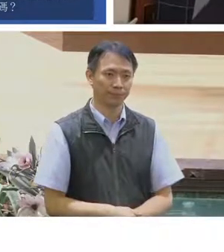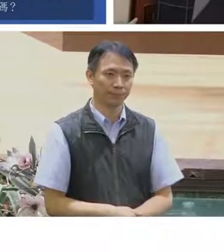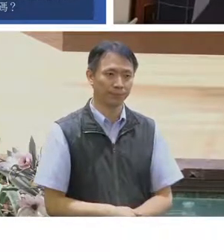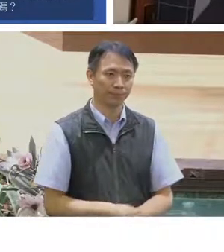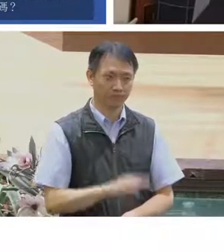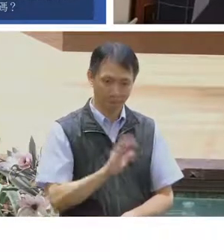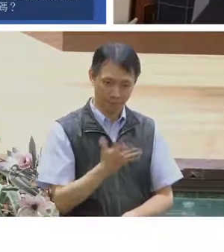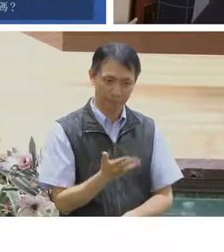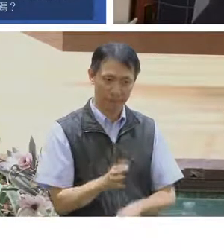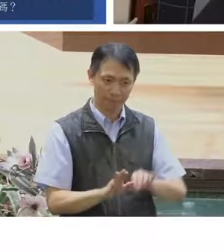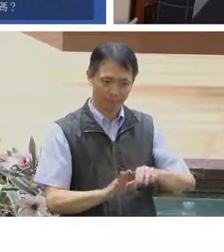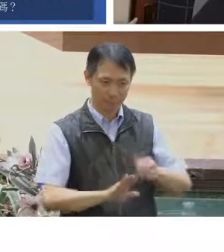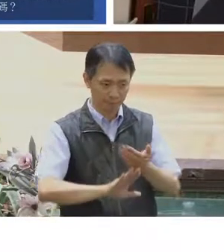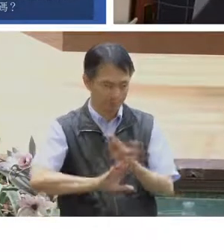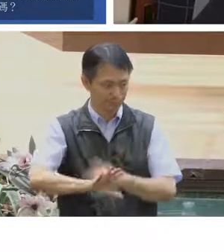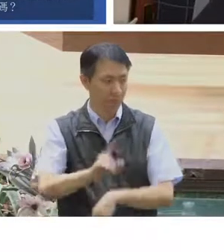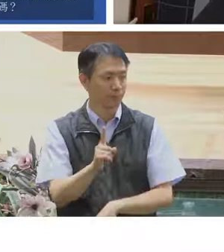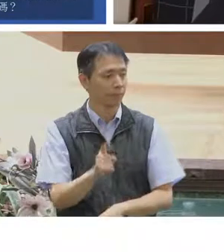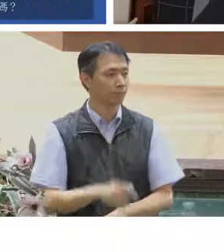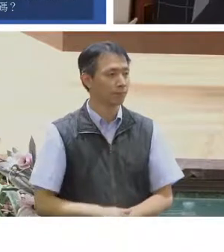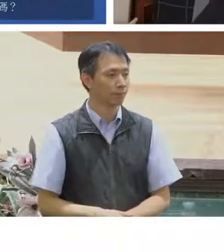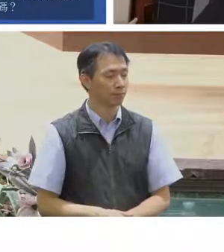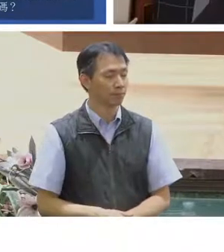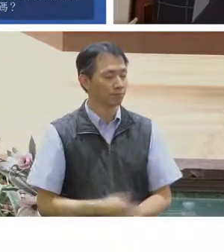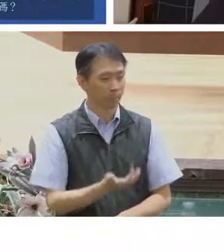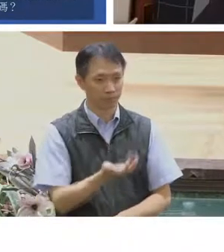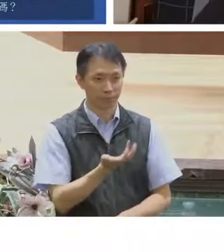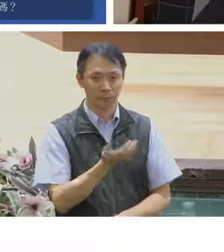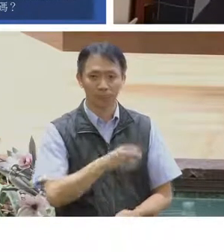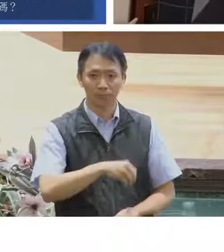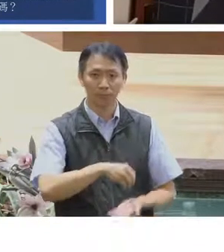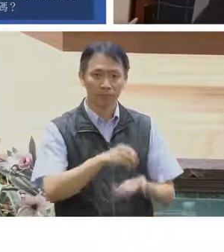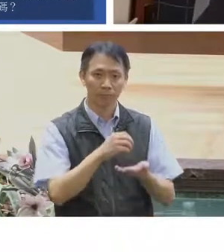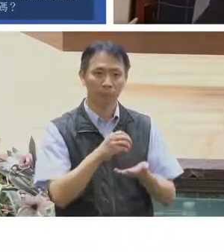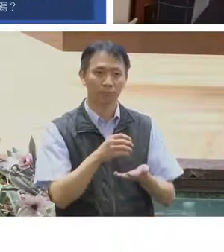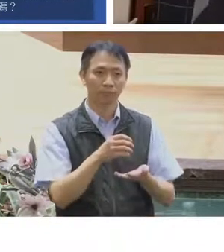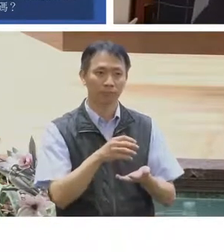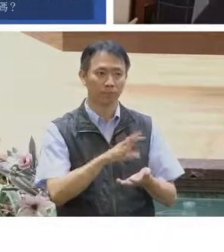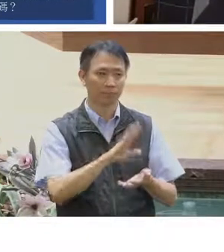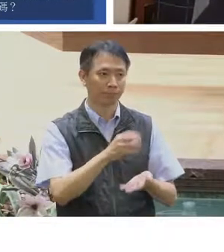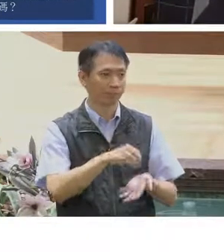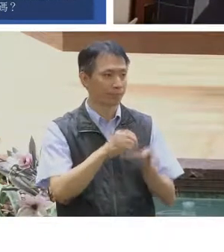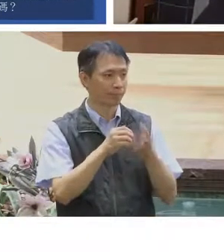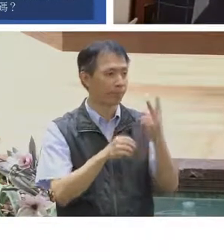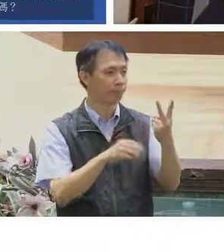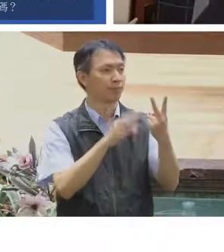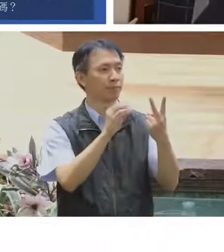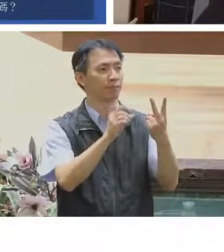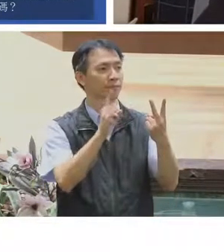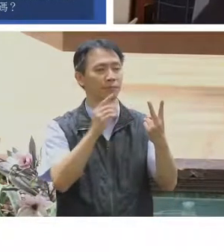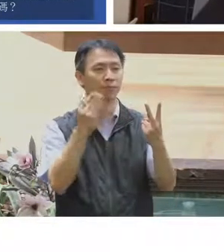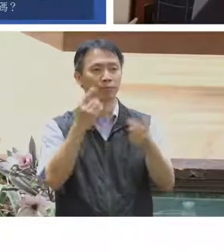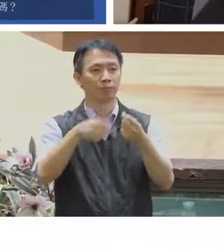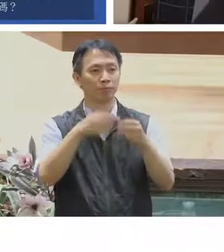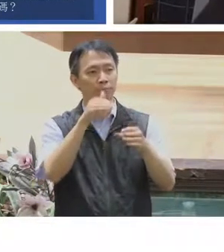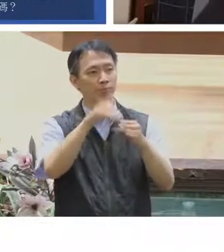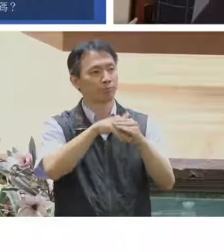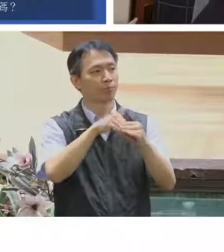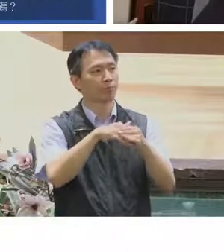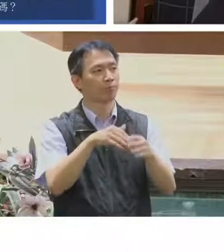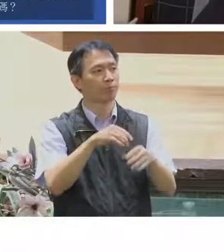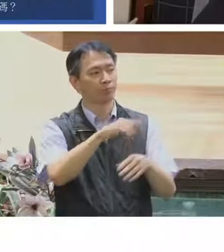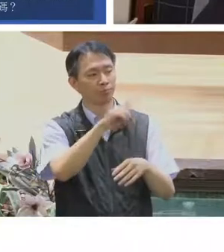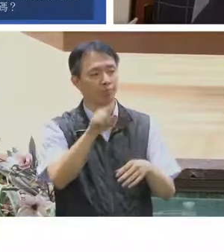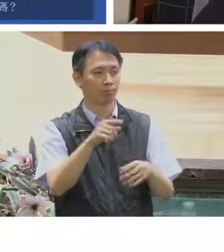但是另外还有一个因素是主办方现在也很不想再提2019年投票这件事情，所以他们